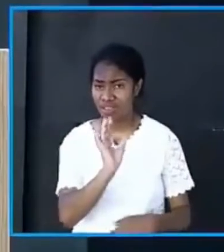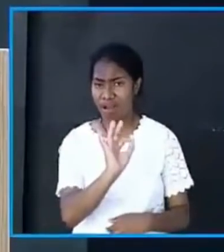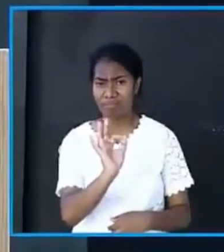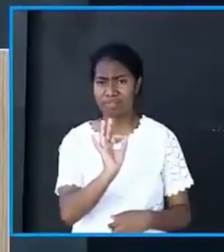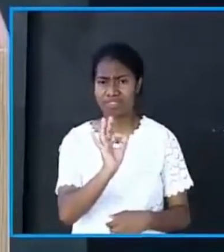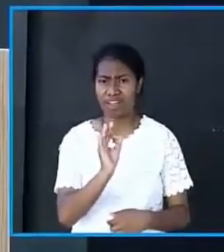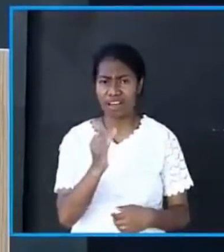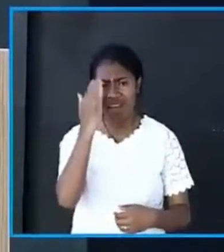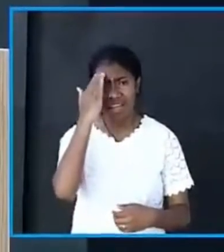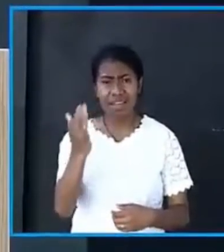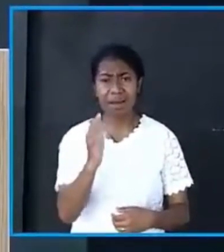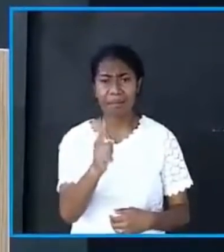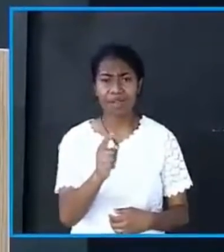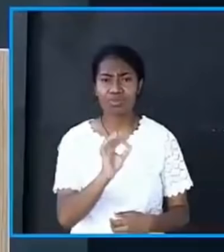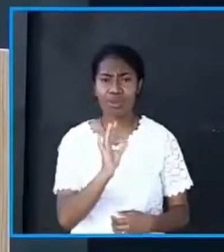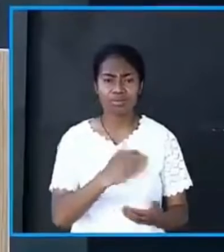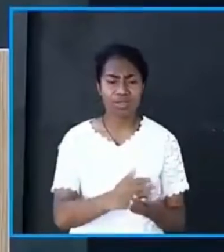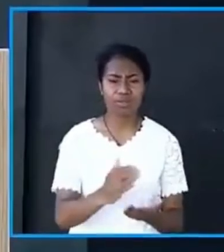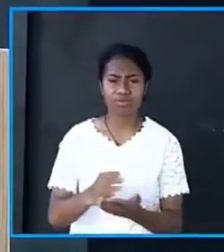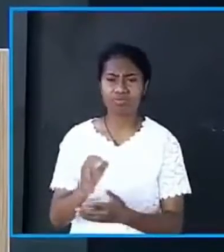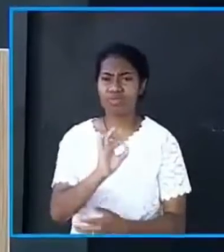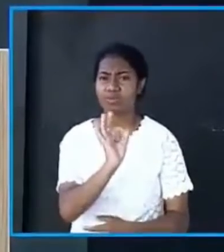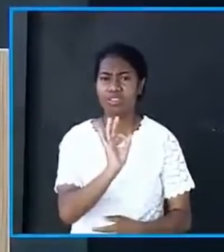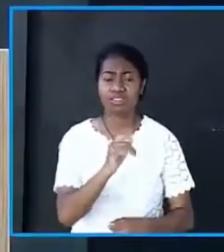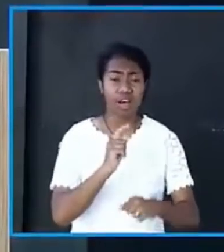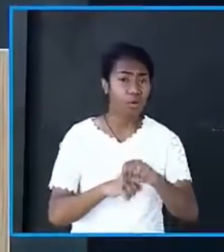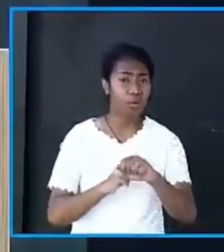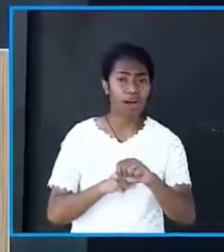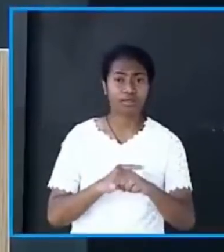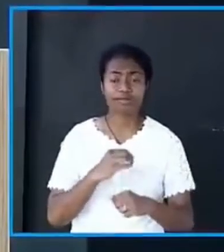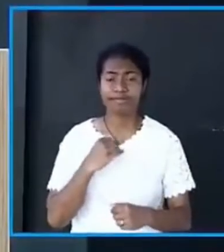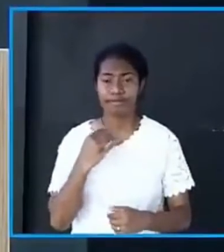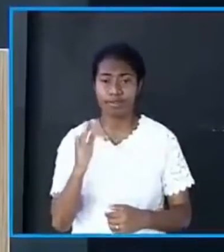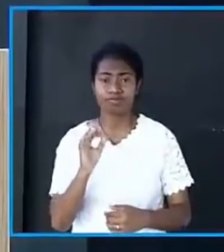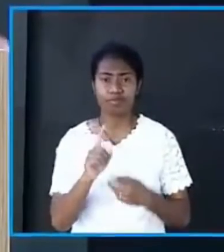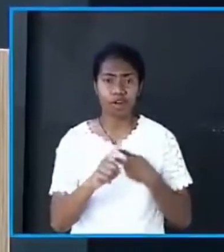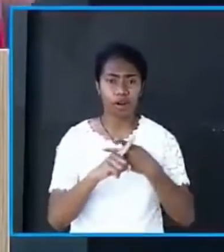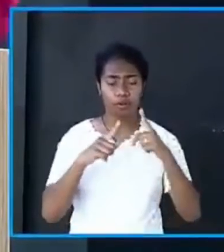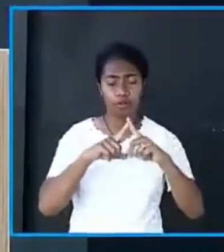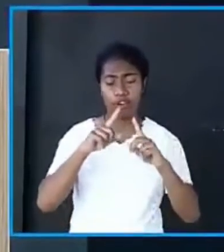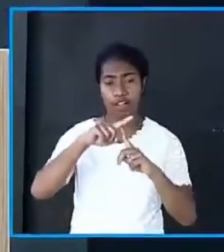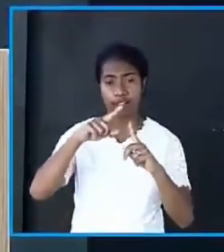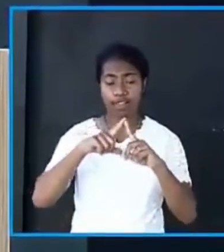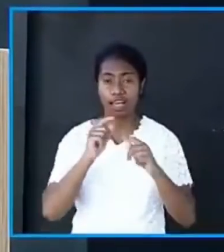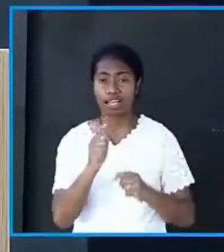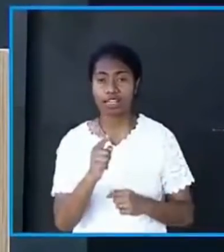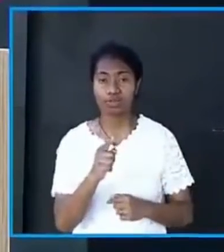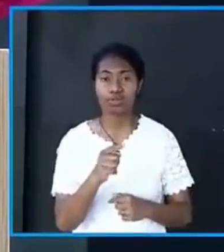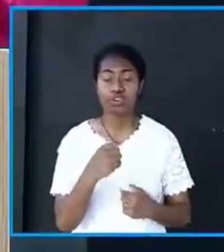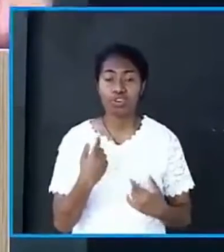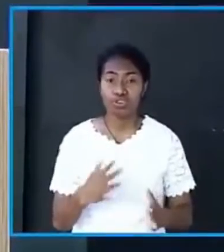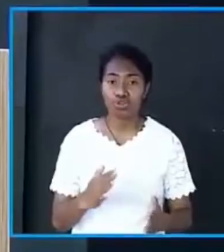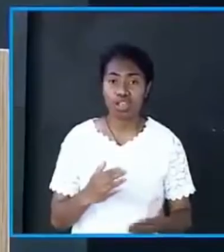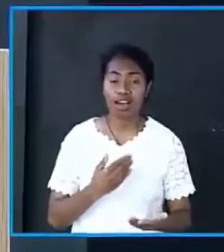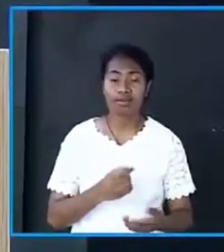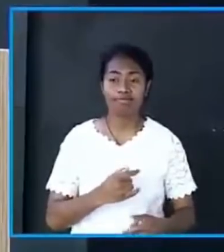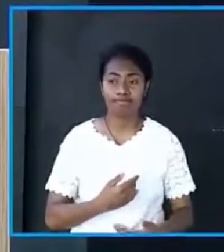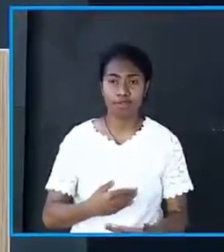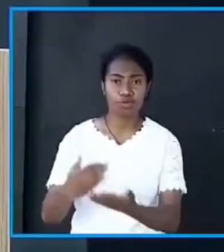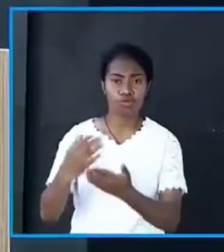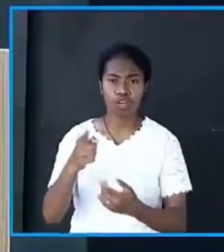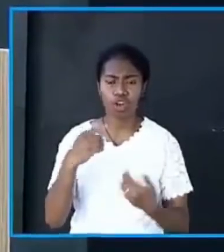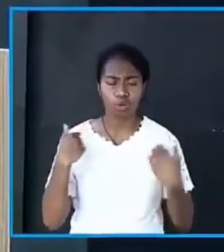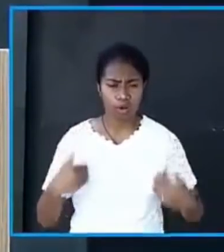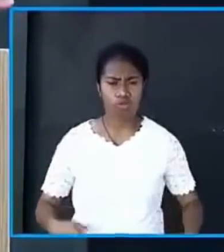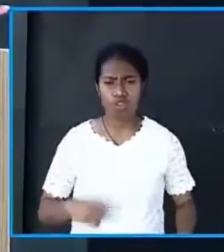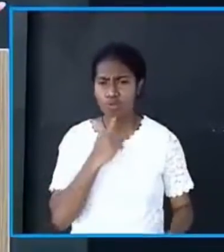berapa Karena Dia cipta manusia waktu dia Cipta manusia fakta penciptaan saja sudah menunjukkan manusia tidak ada sendiri